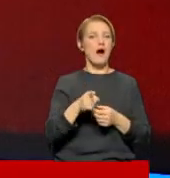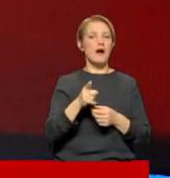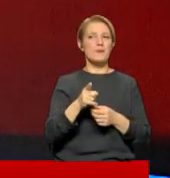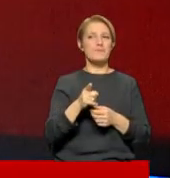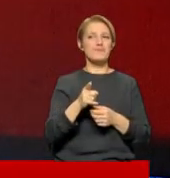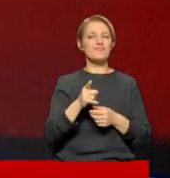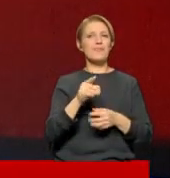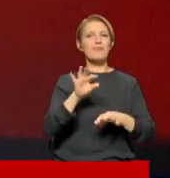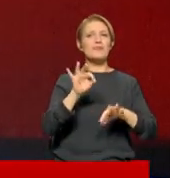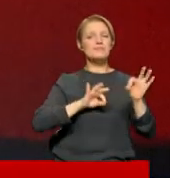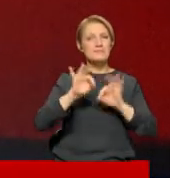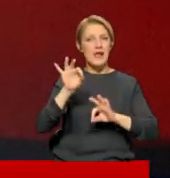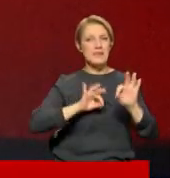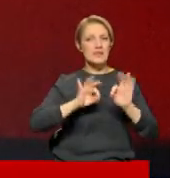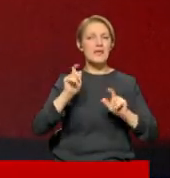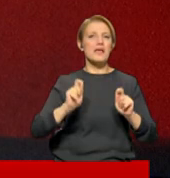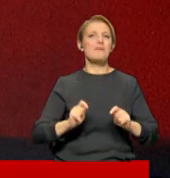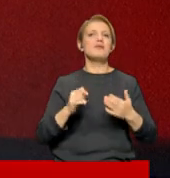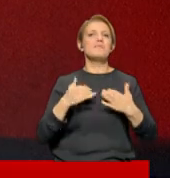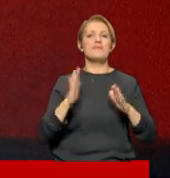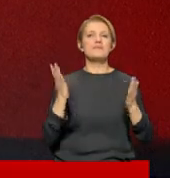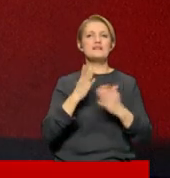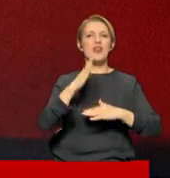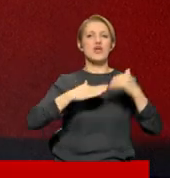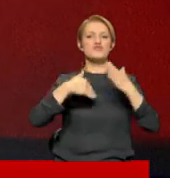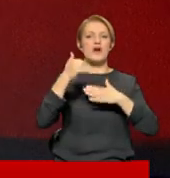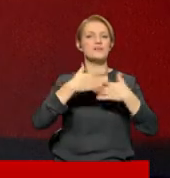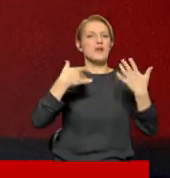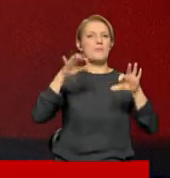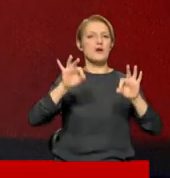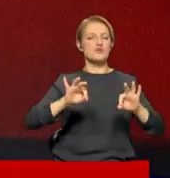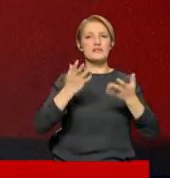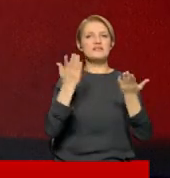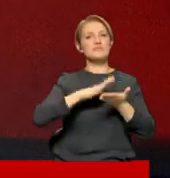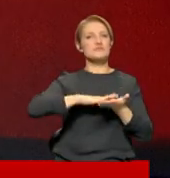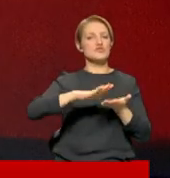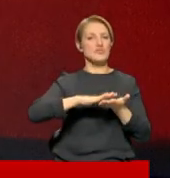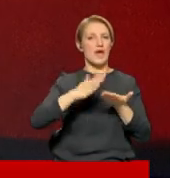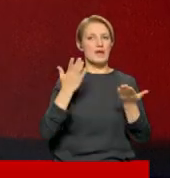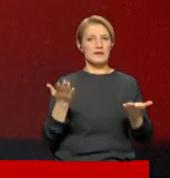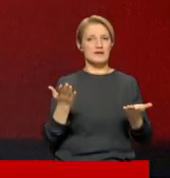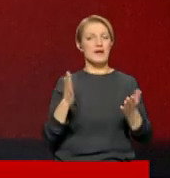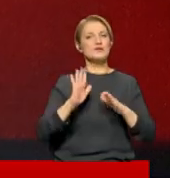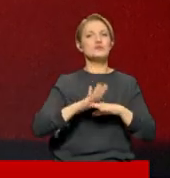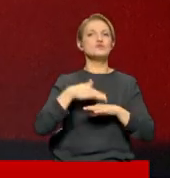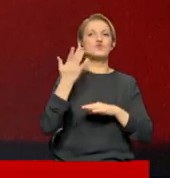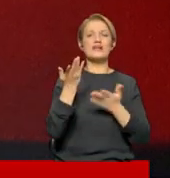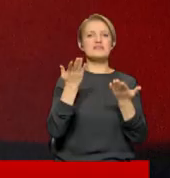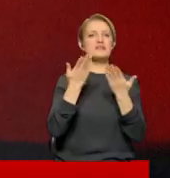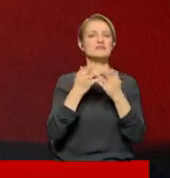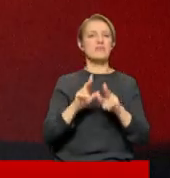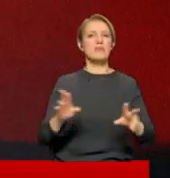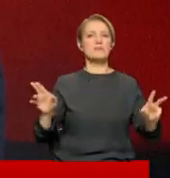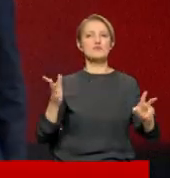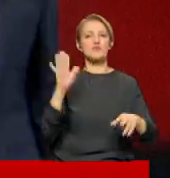fiziki planlaması yapılmayıp da nasıl inşaatına başlanıyor nasıl tamamlanacak aşamaya geliyor sonra nasıl yıkılıyor da